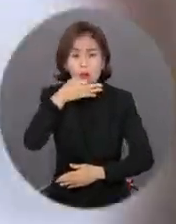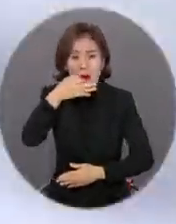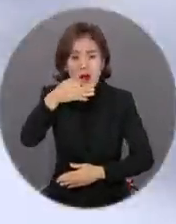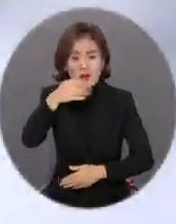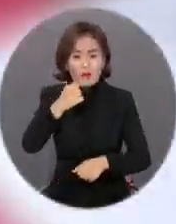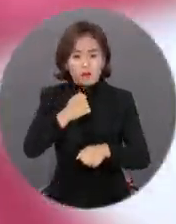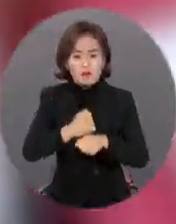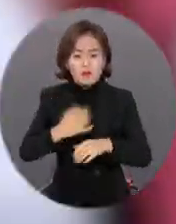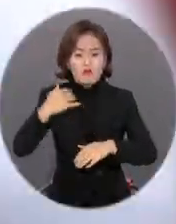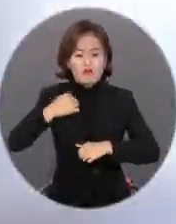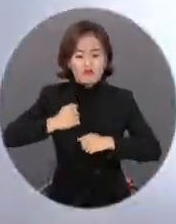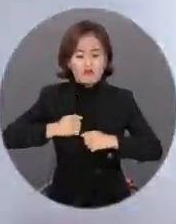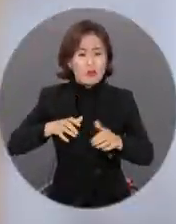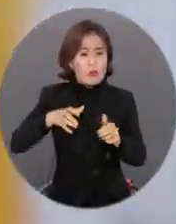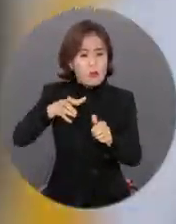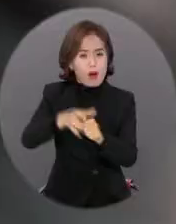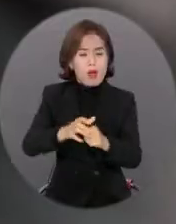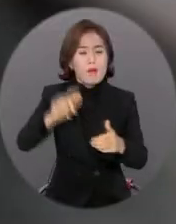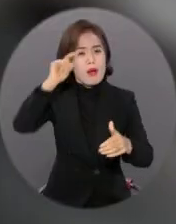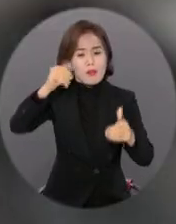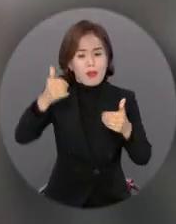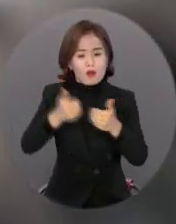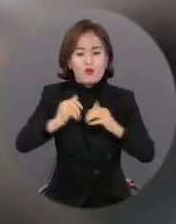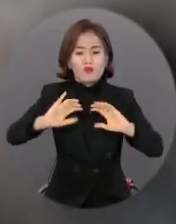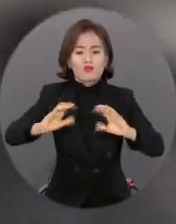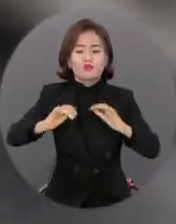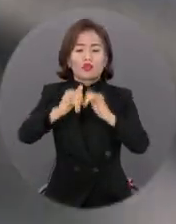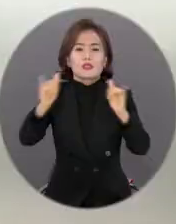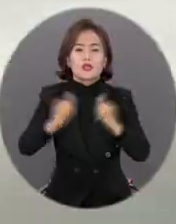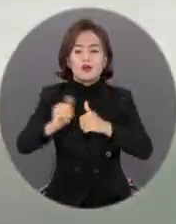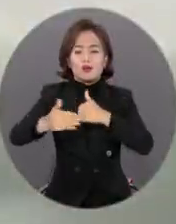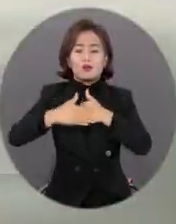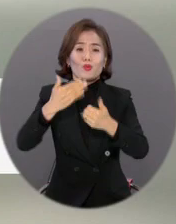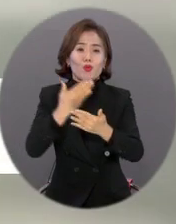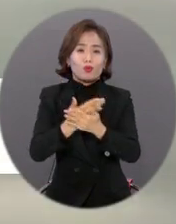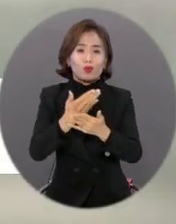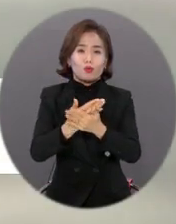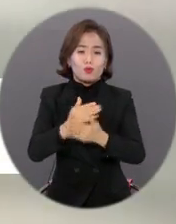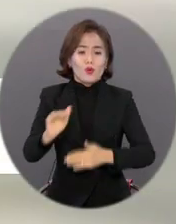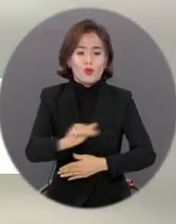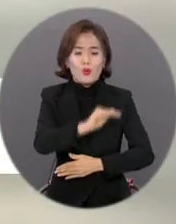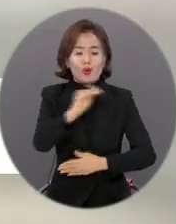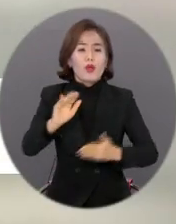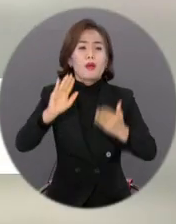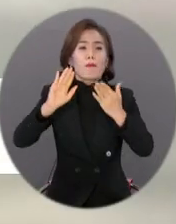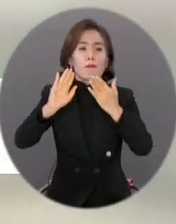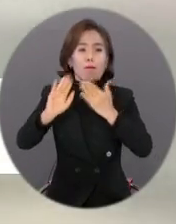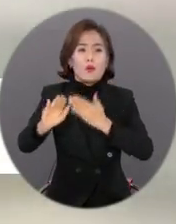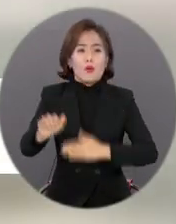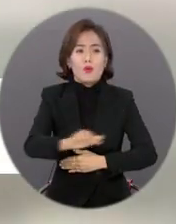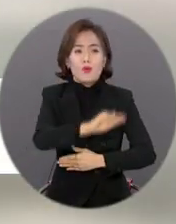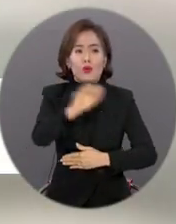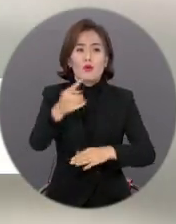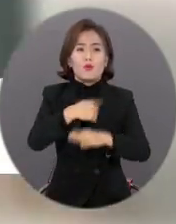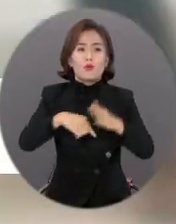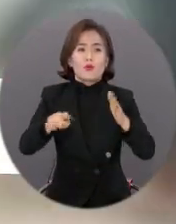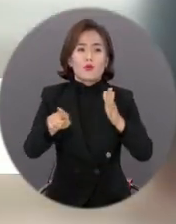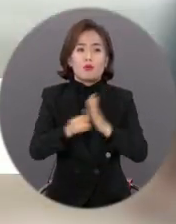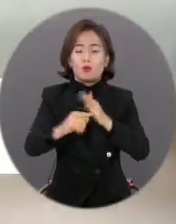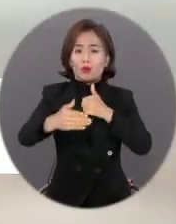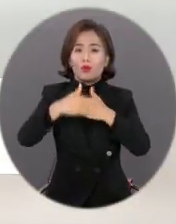군부 쿠데타에 반대하고 국제사회에 도움을 구하는 겁니다. 우리 나라의 미래, 우리의 미래를 위해